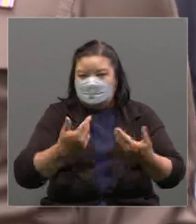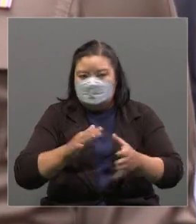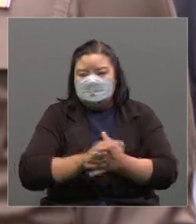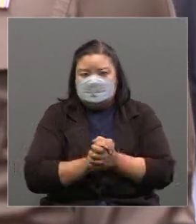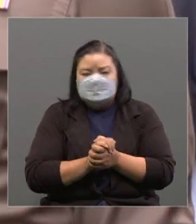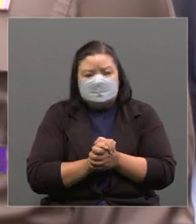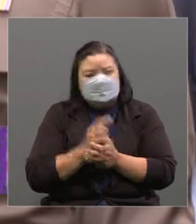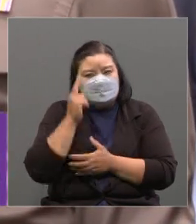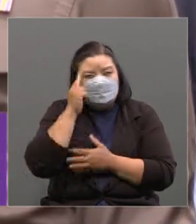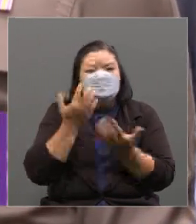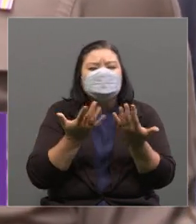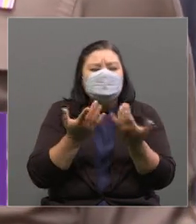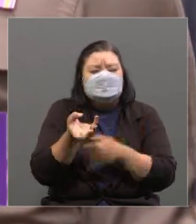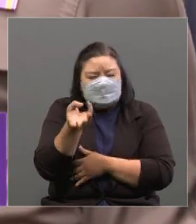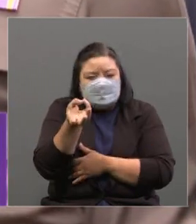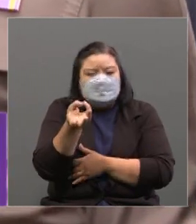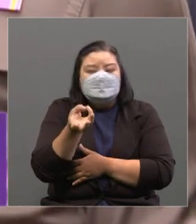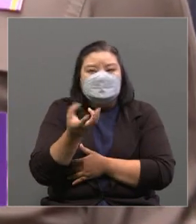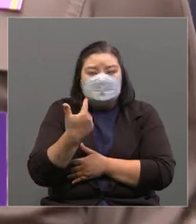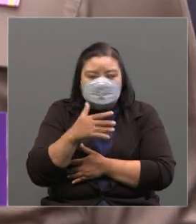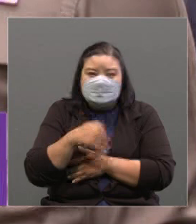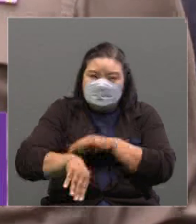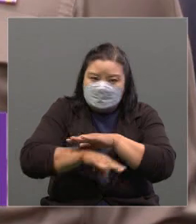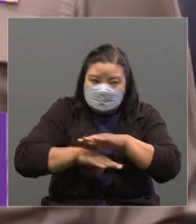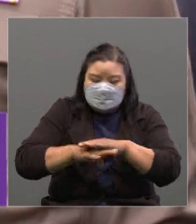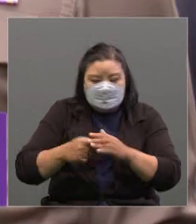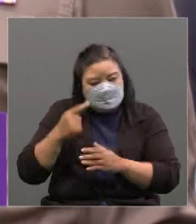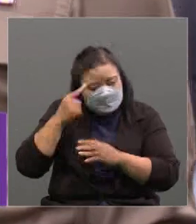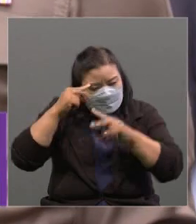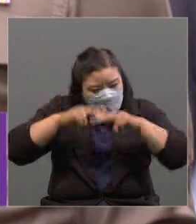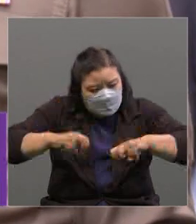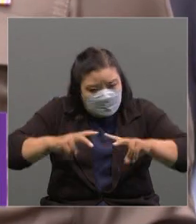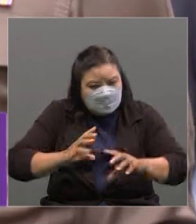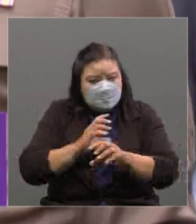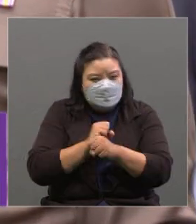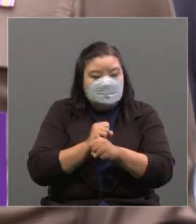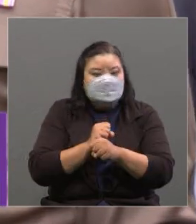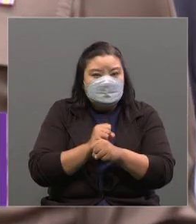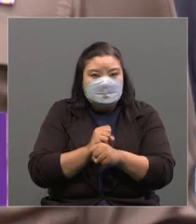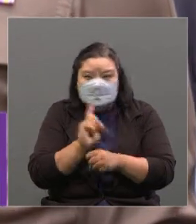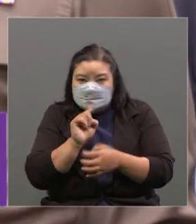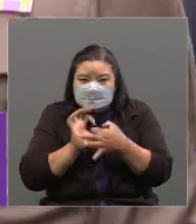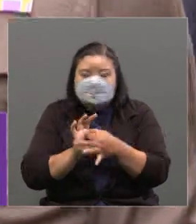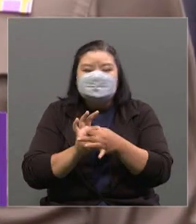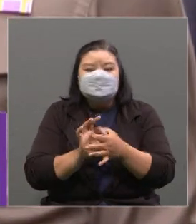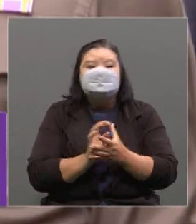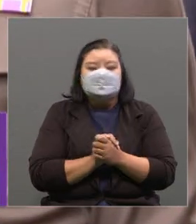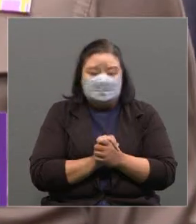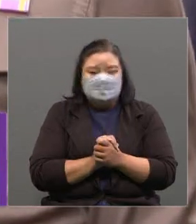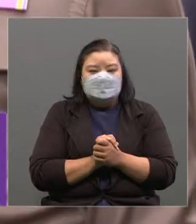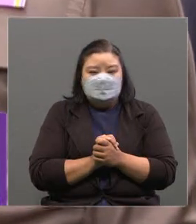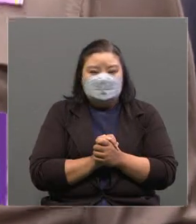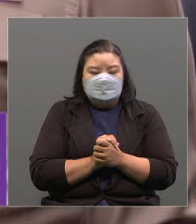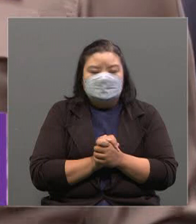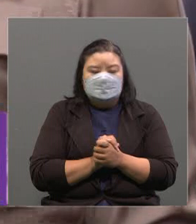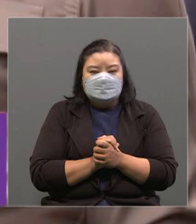ออีกสักนิดนึงครับคงได้ข้อมูลกลับมาแล้วเราก็จะนำข้อมูลมาวิเคราะห์แล้วก็ดำเนินการในส่วนที่เกี่ยวข้องต่อไปครับก็เป็นเบาะแ